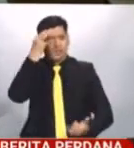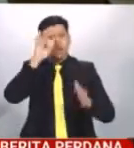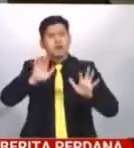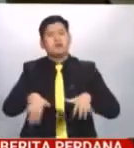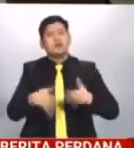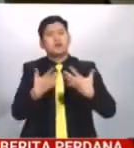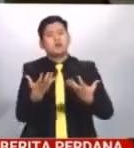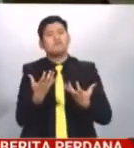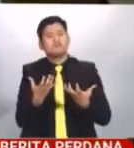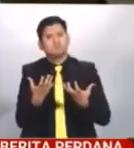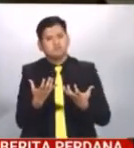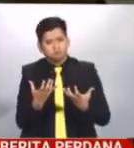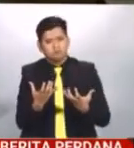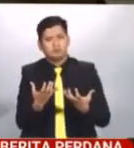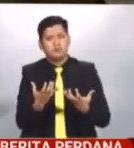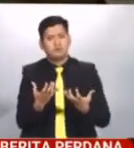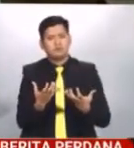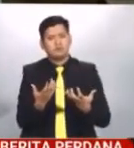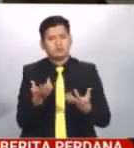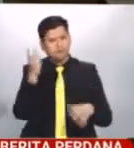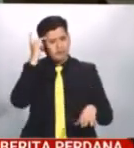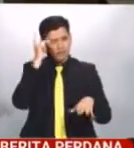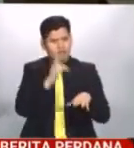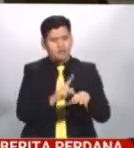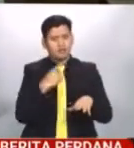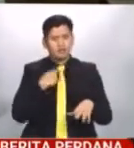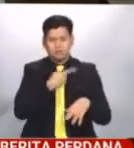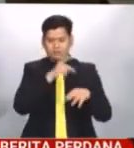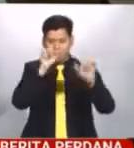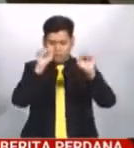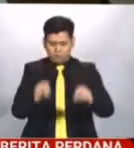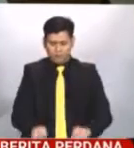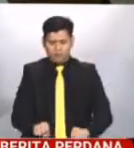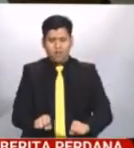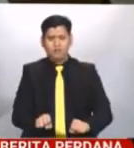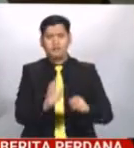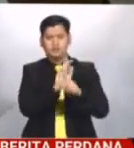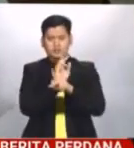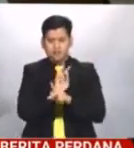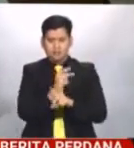assess mereka tapi at the same time protect ourselves.